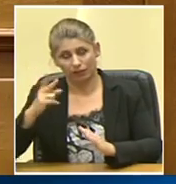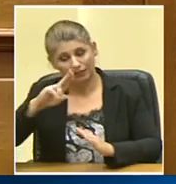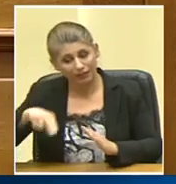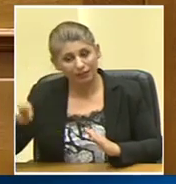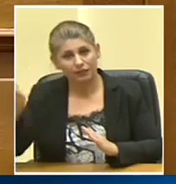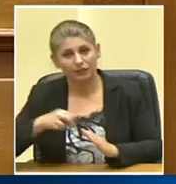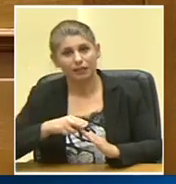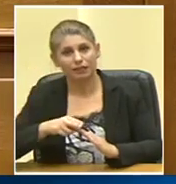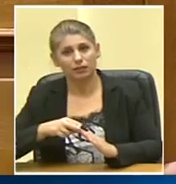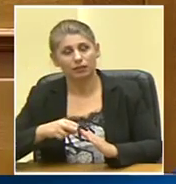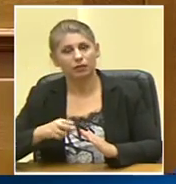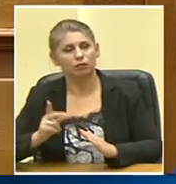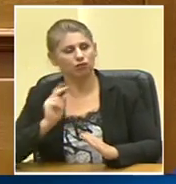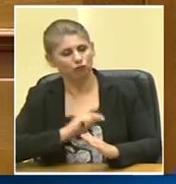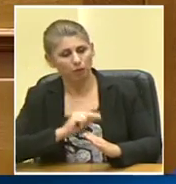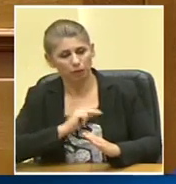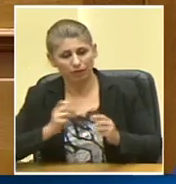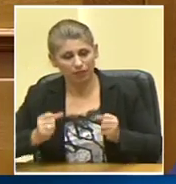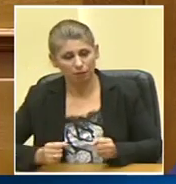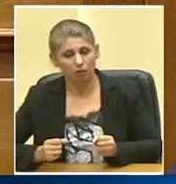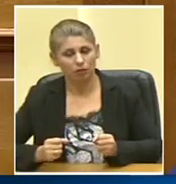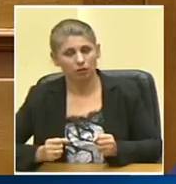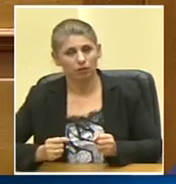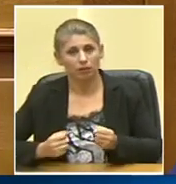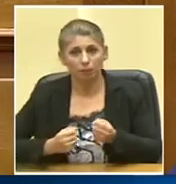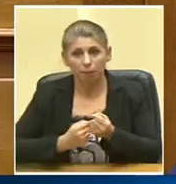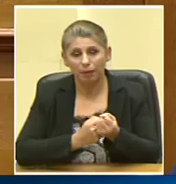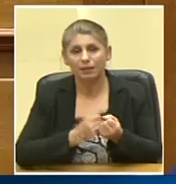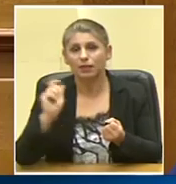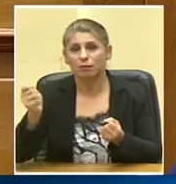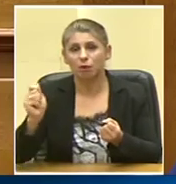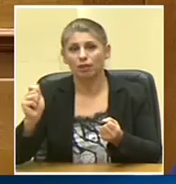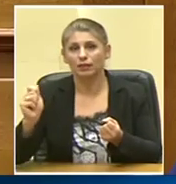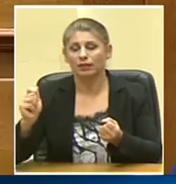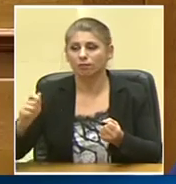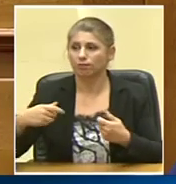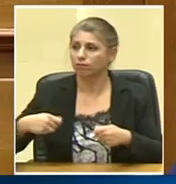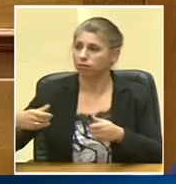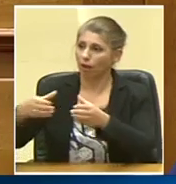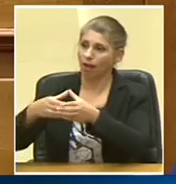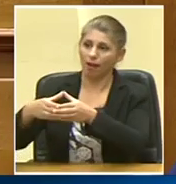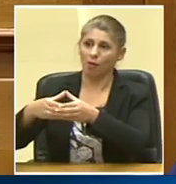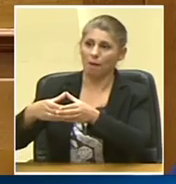κατάργηση των προνομιακών θεσμών υπέρ της πολιτικής ελίτας, μου επιτραπεί ο όρος.